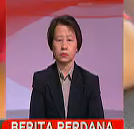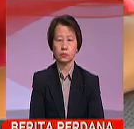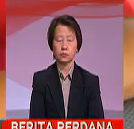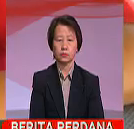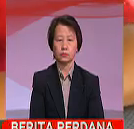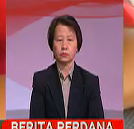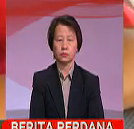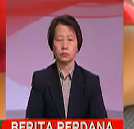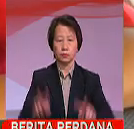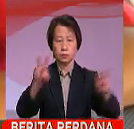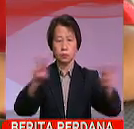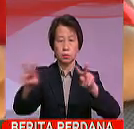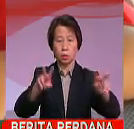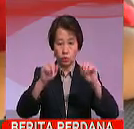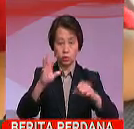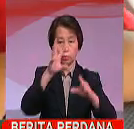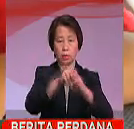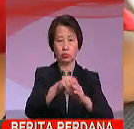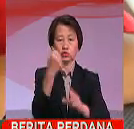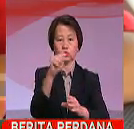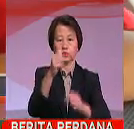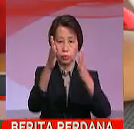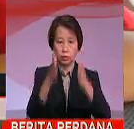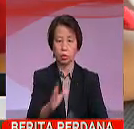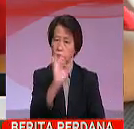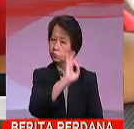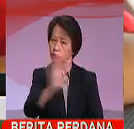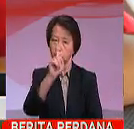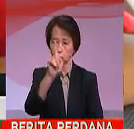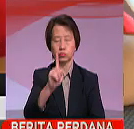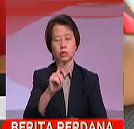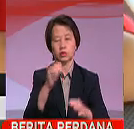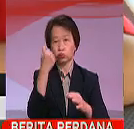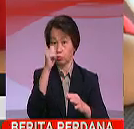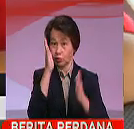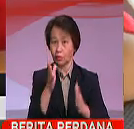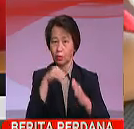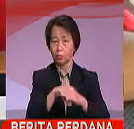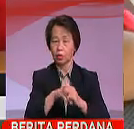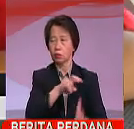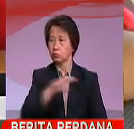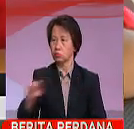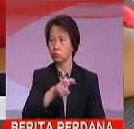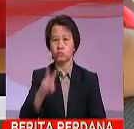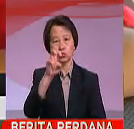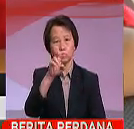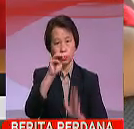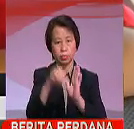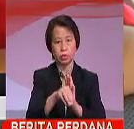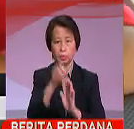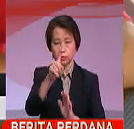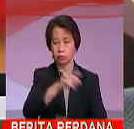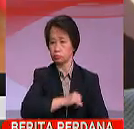Dari segi kapasiti van ini mampu memuatkan 10 orang penumpang pada satu-satu masa dengan kekerapan 20 minit bagi setiap